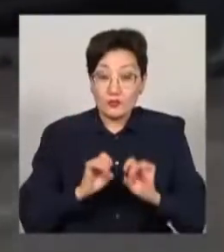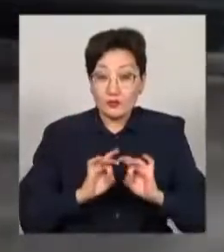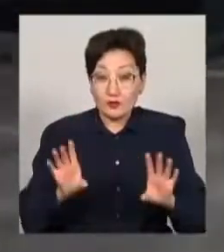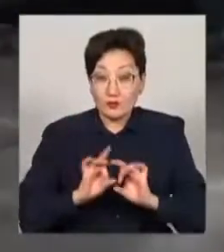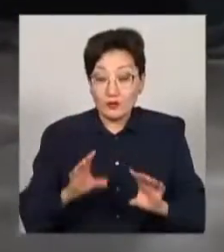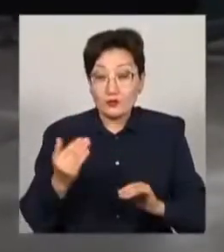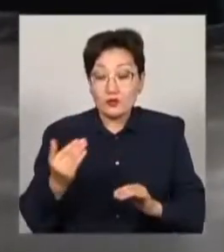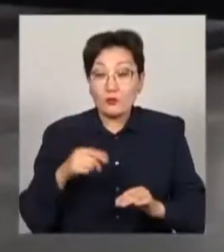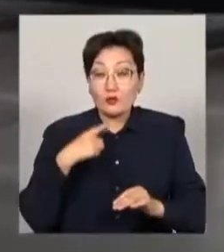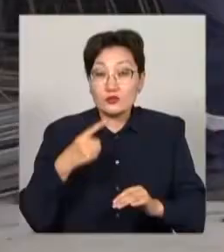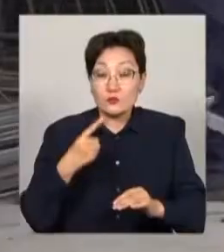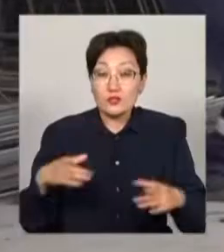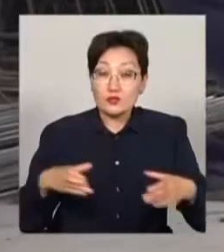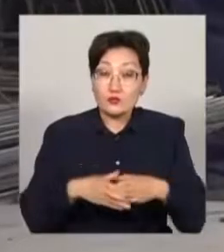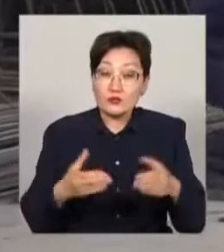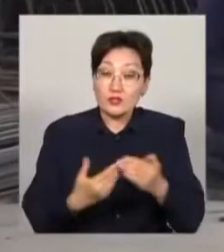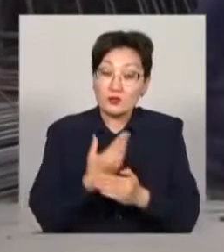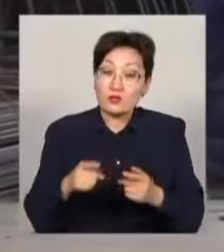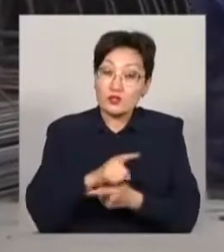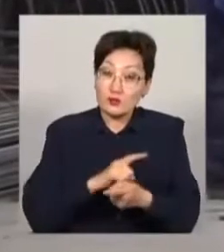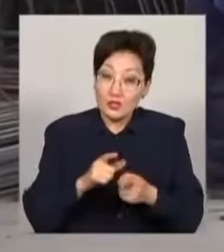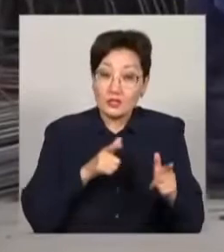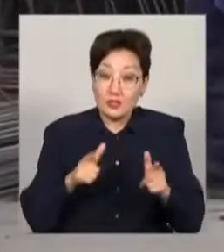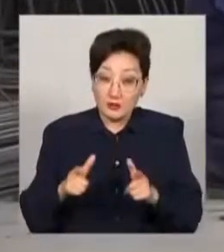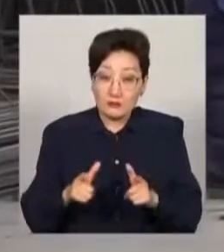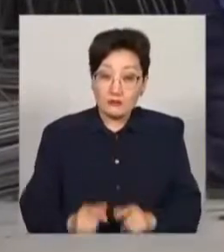Өндіріс басшысының айтуынша, ұжым жаңа өзгерістерге дайын.